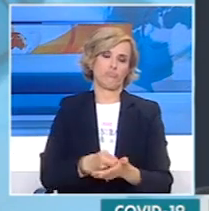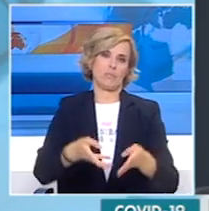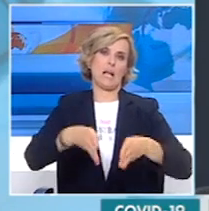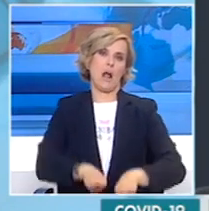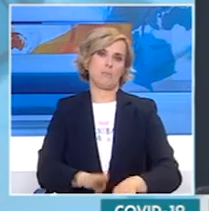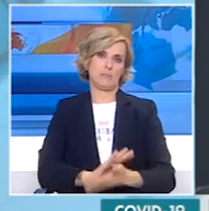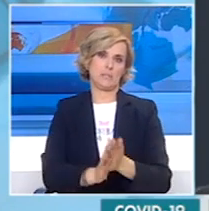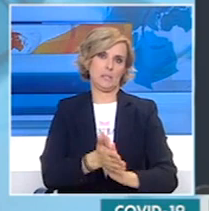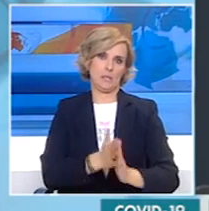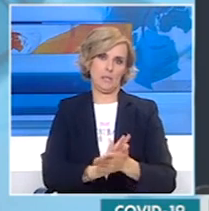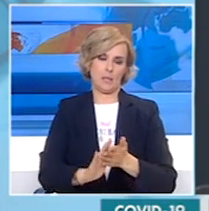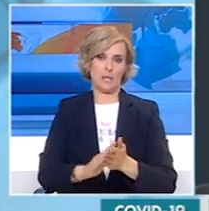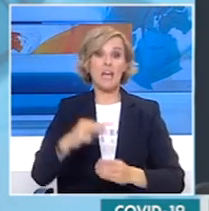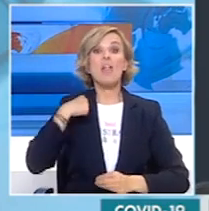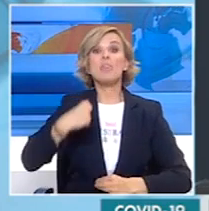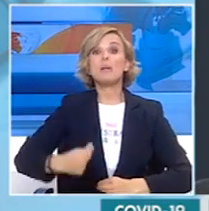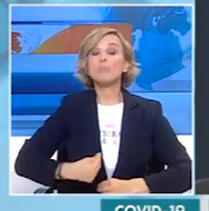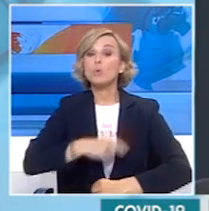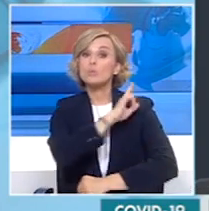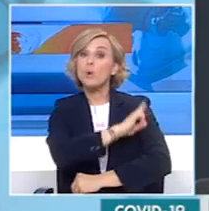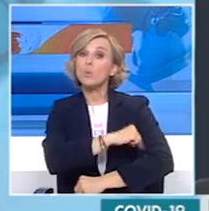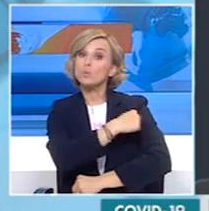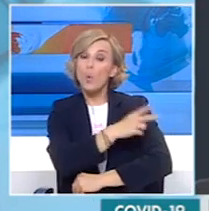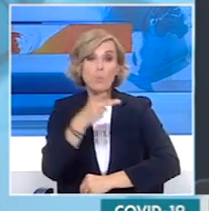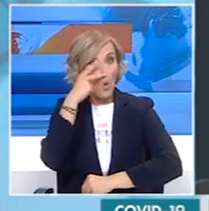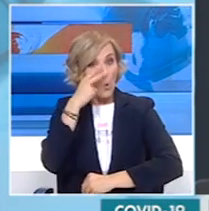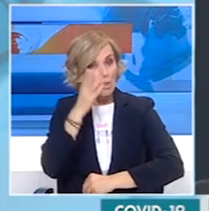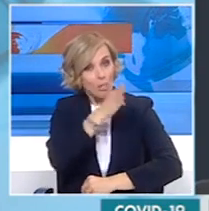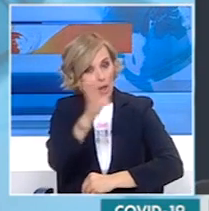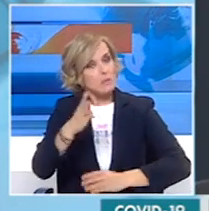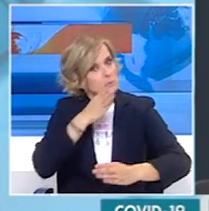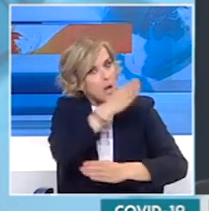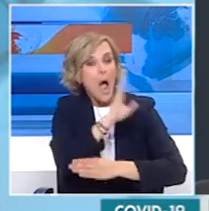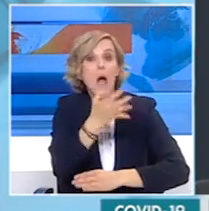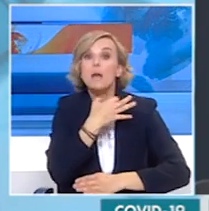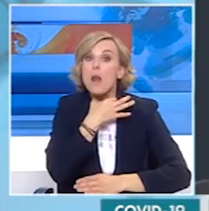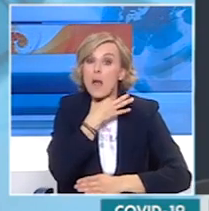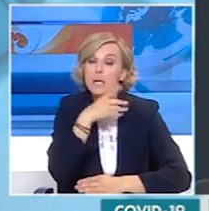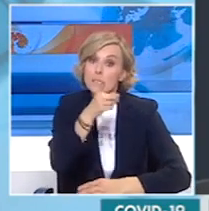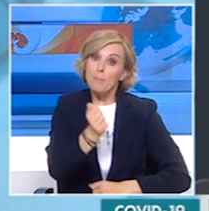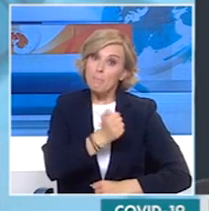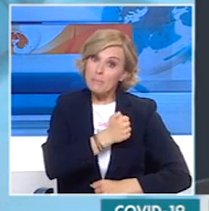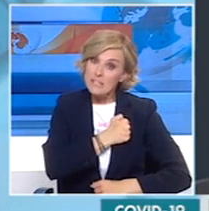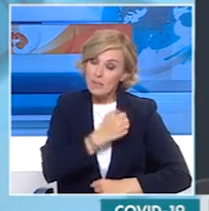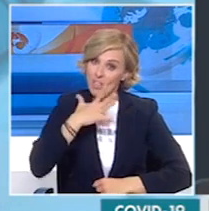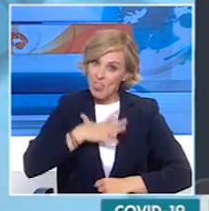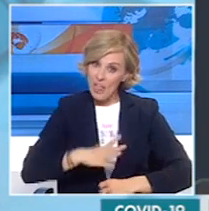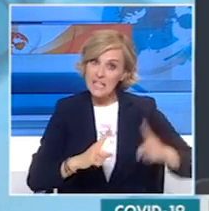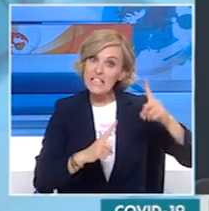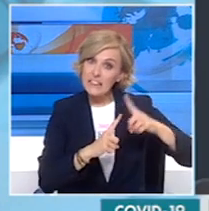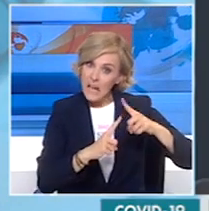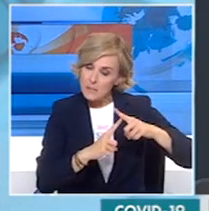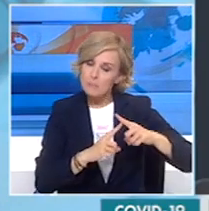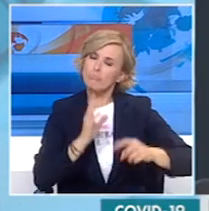ελληνική πολιτεία, στις δημόσιες δομές της χώρας. Επίσης, εφόσον χρειαστεί κάποιος να κάνει το τεστ, αυτό μπορεί να